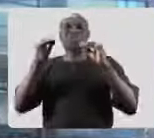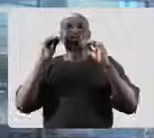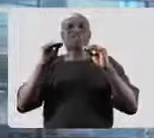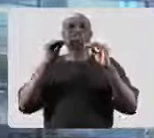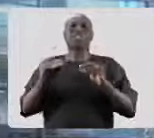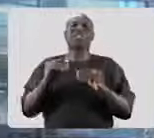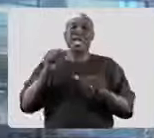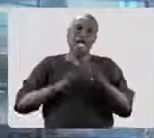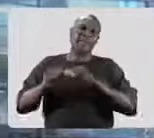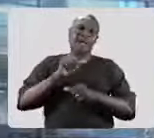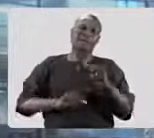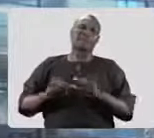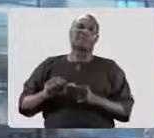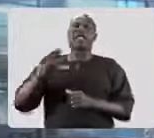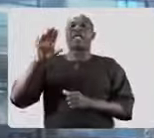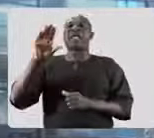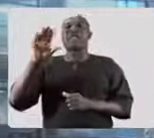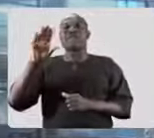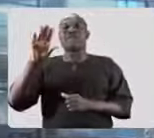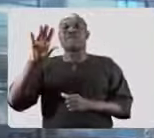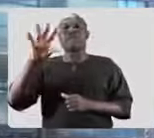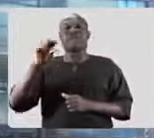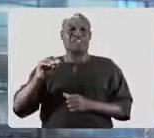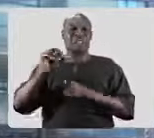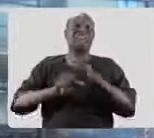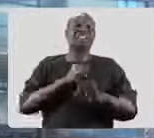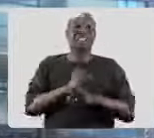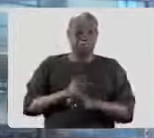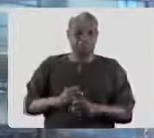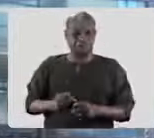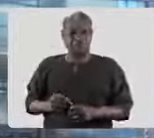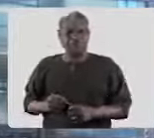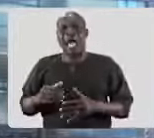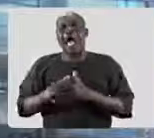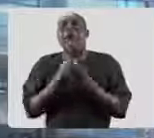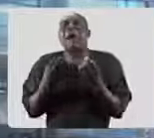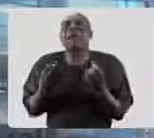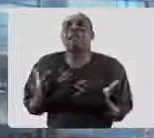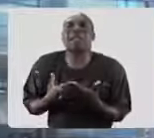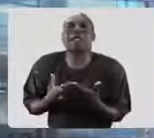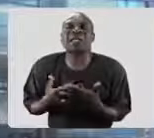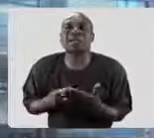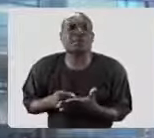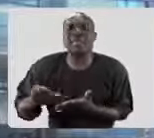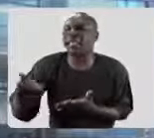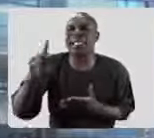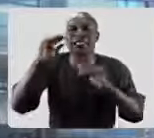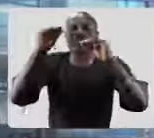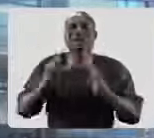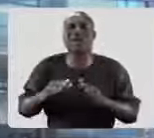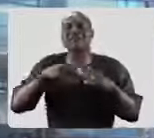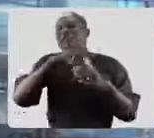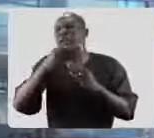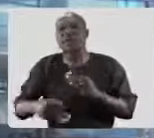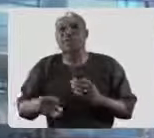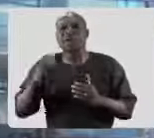Mese mpye dvya nai. Ni enkase onko fie. Sika hen ene yedi ma saa teacher ni no